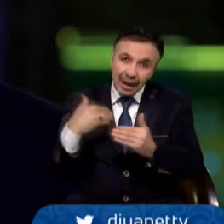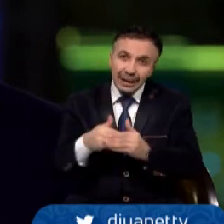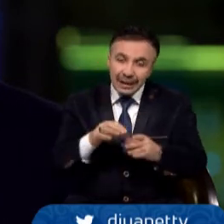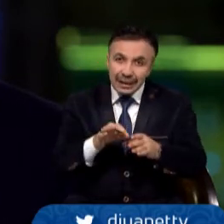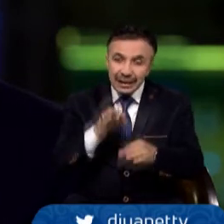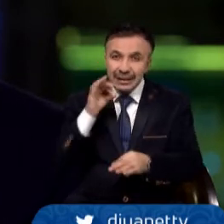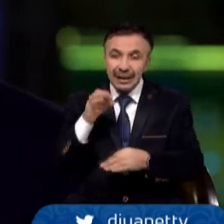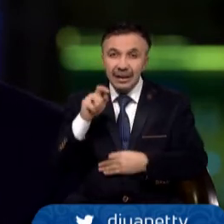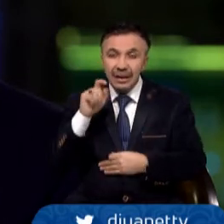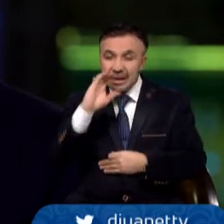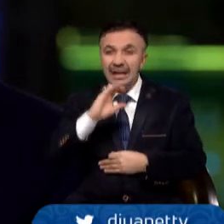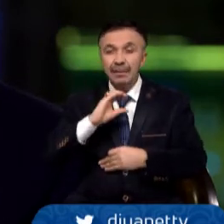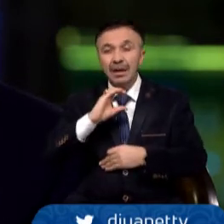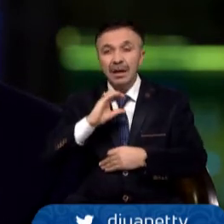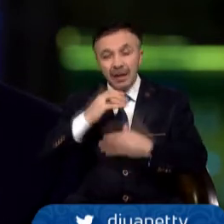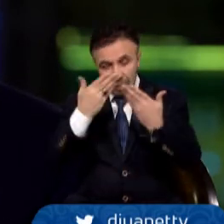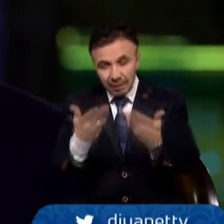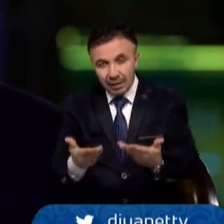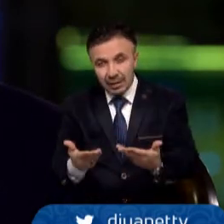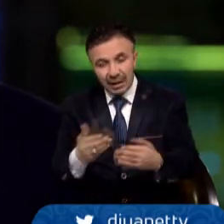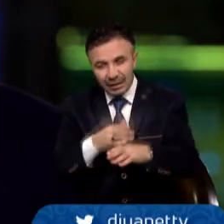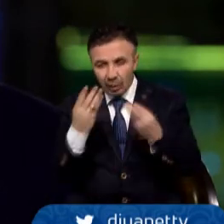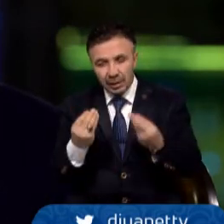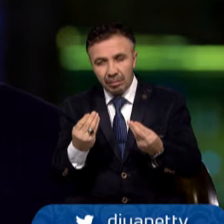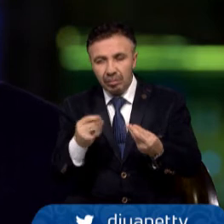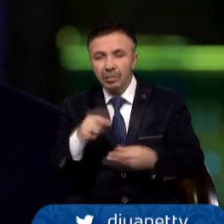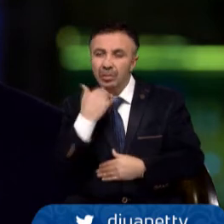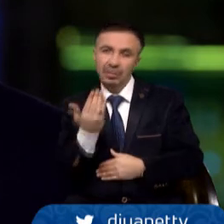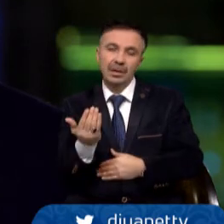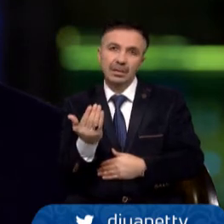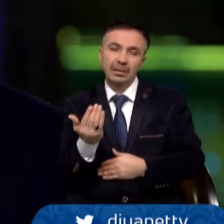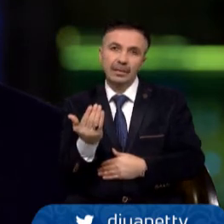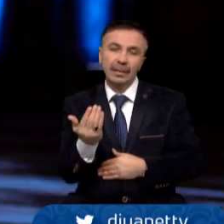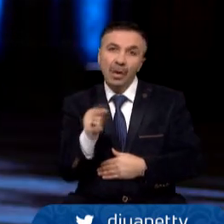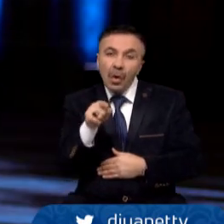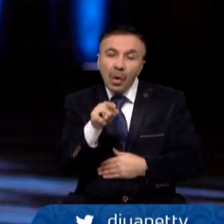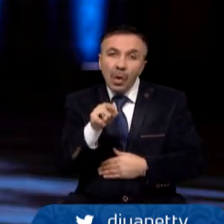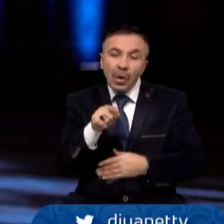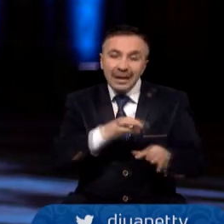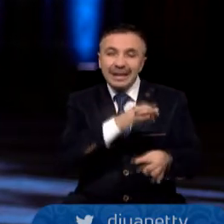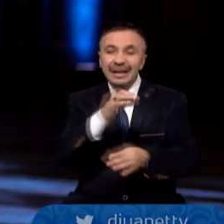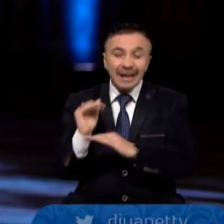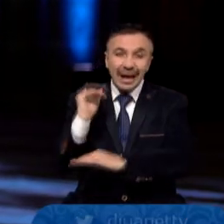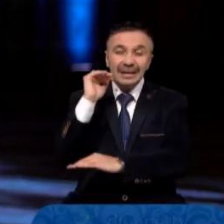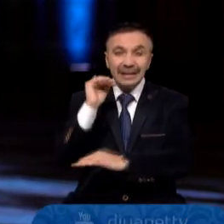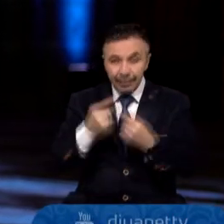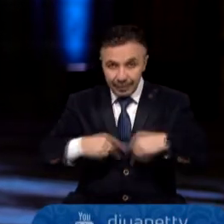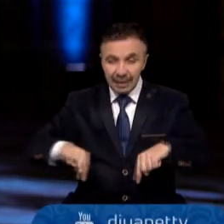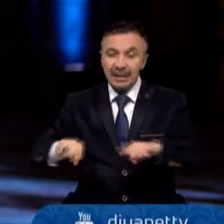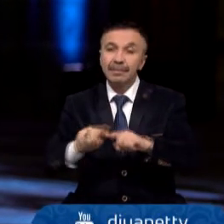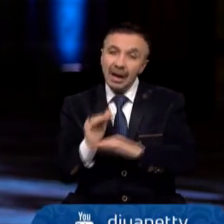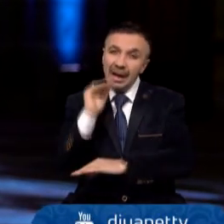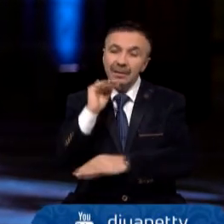Bak bu kadar insanın Müslüman olmasına sebep olmuştur ip noktayı koyalım ne kazandık Peki o insanların